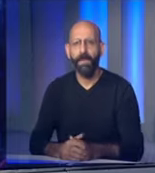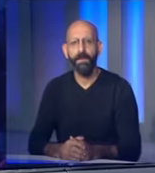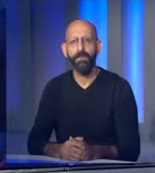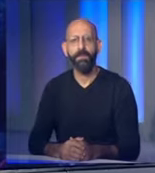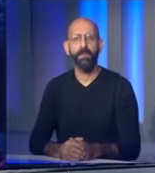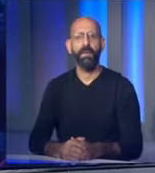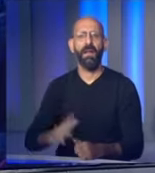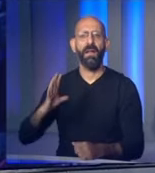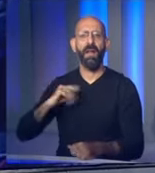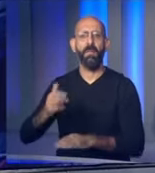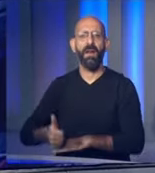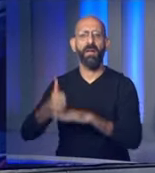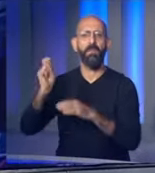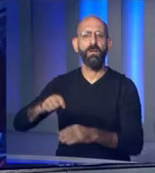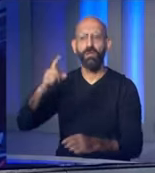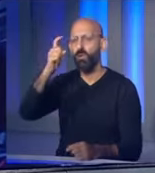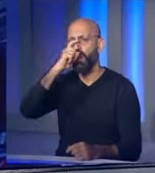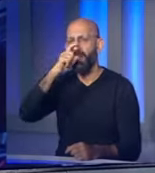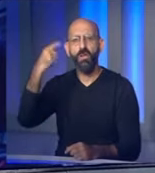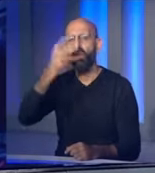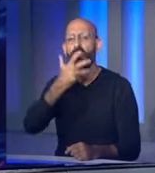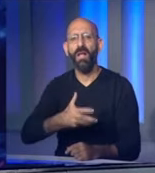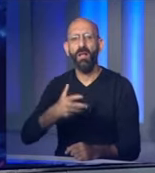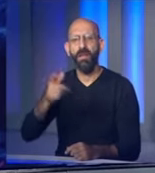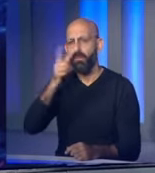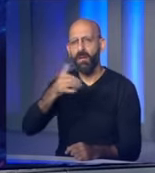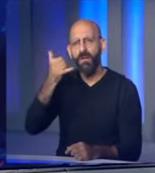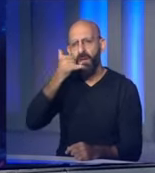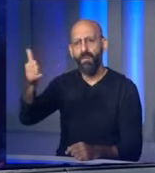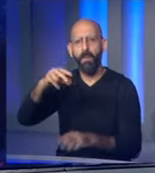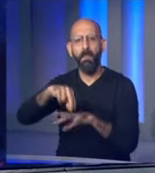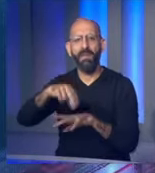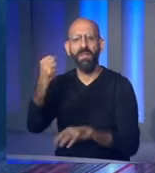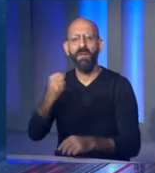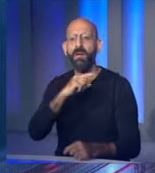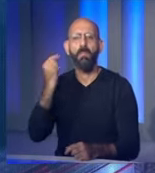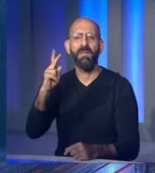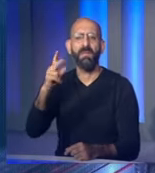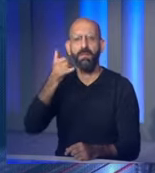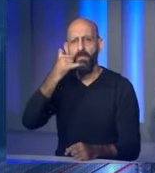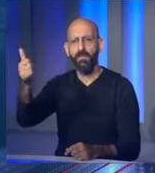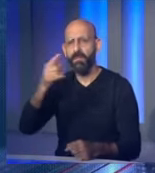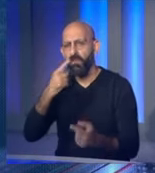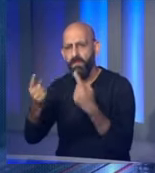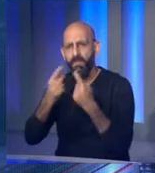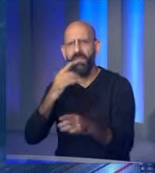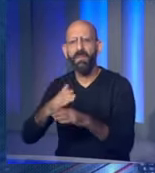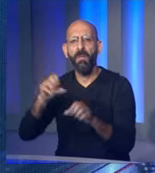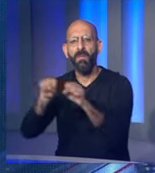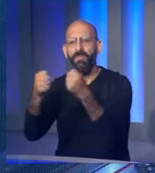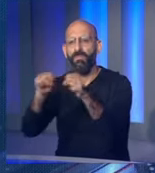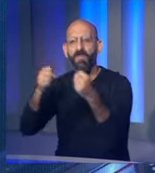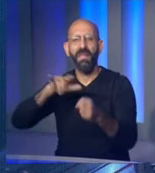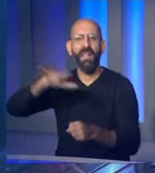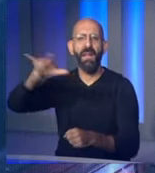الطوارئ تلقى نائب رئيس المجلس الاسلامي الشيعي الاعلى الشيخ علي الخطيب اتصالا هاتفيا من البطريرك الماروني الكاردينال مار بشاره بطرس